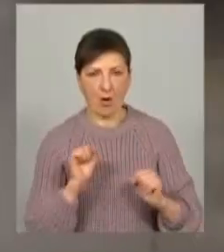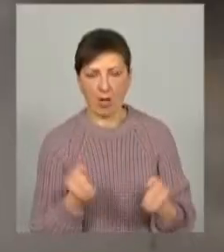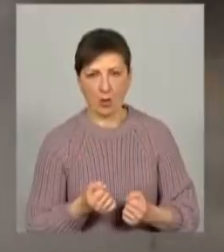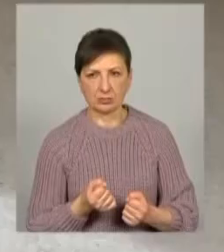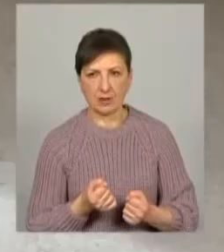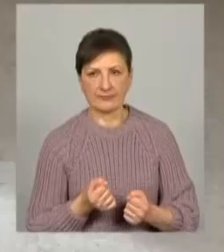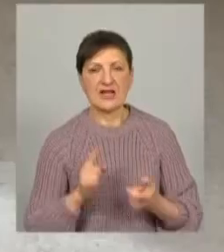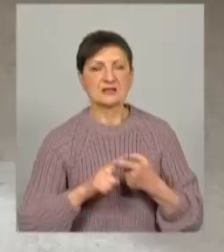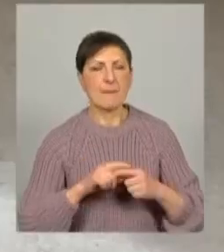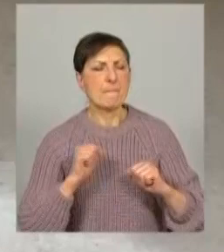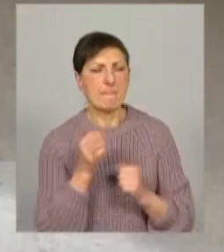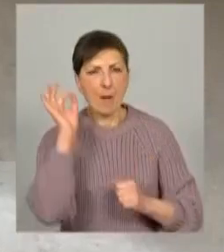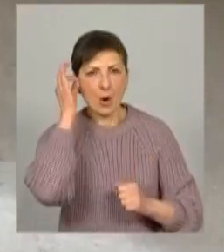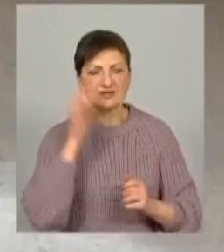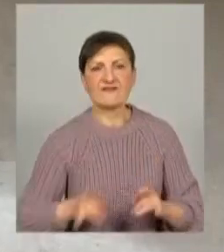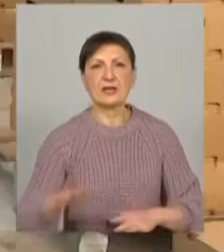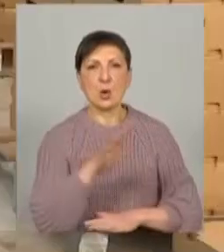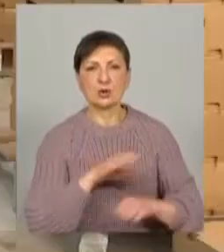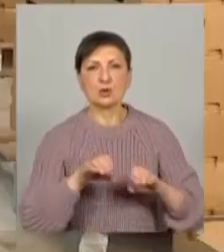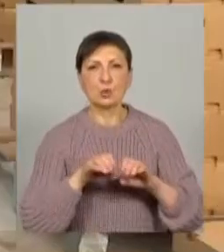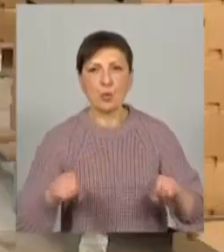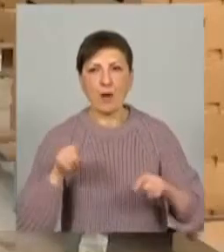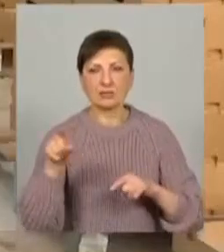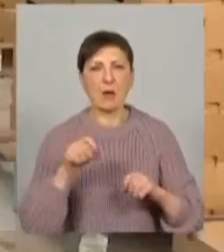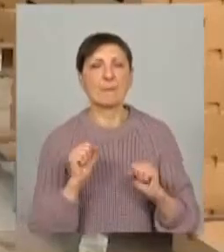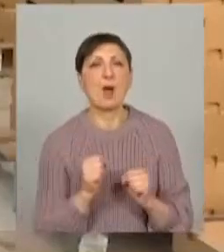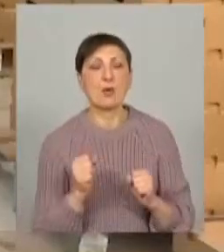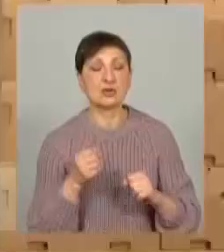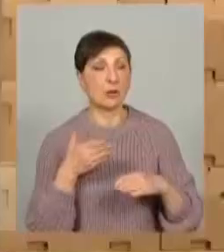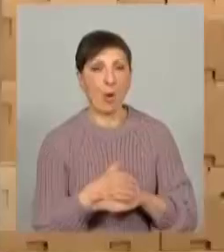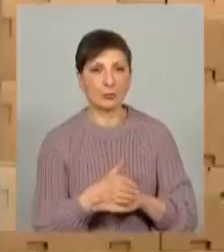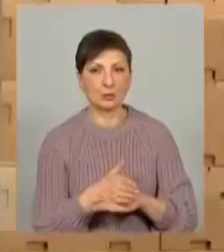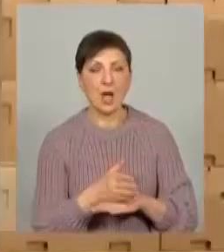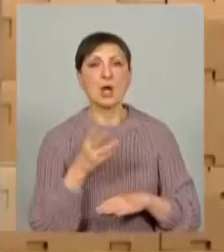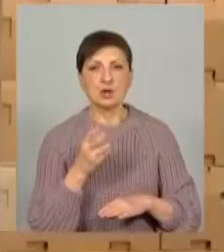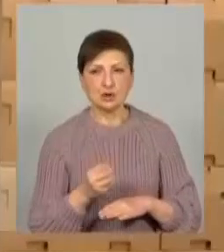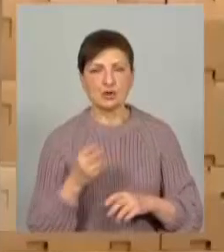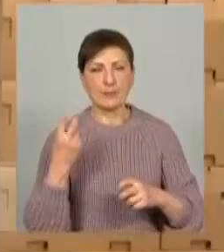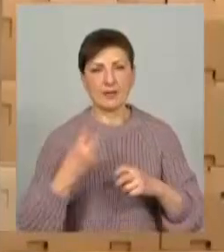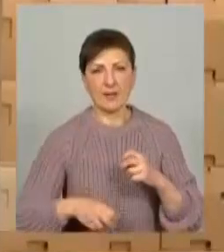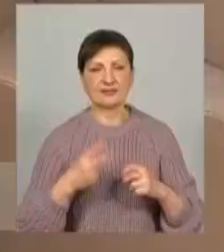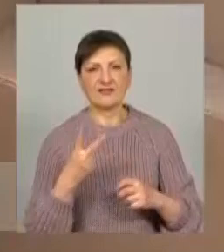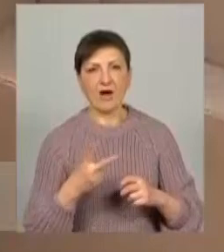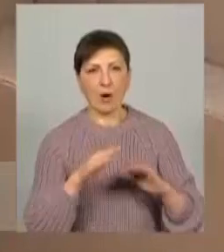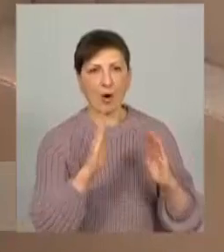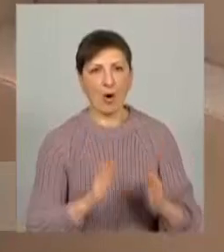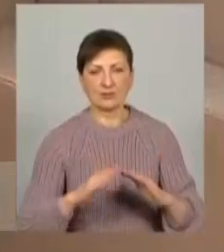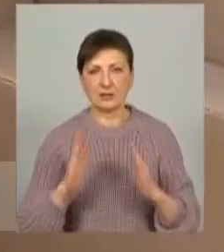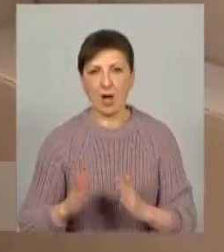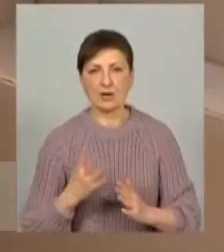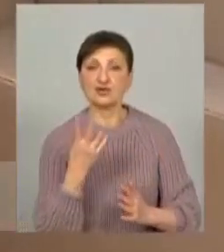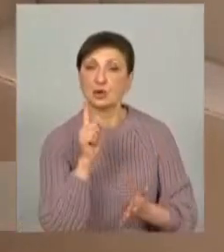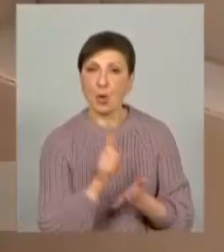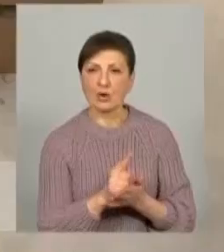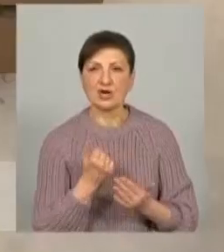из-за аномальных Морозов в регионе труба в теплице промерзла и лопнула помимо этого из строя вышли два котла из четырех сейчас